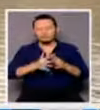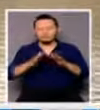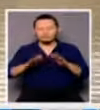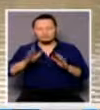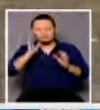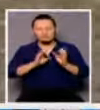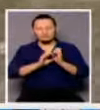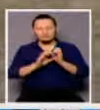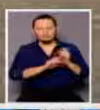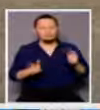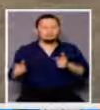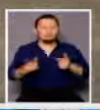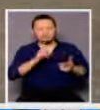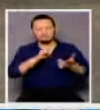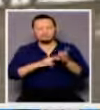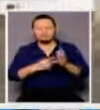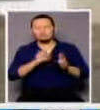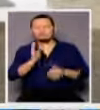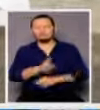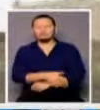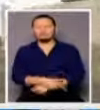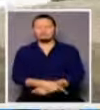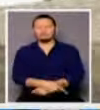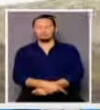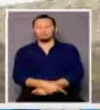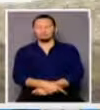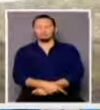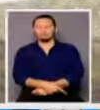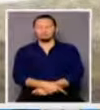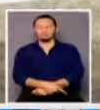таза су жеткізіледі деген жоспар бар. Жандос Темірғали, Өнербек Жаңабай, жаңалықтар қызметі.